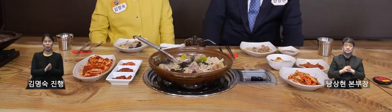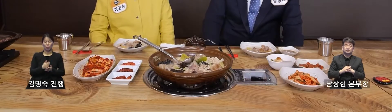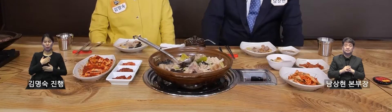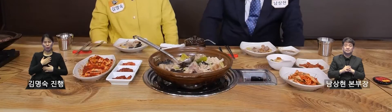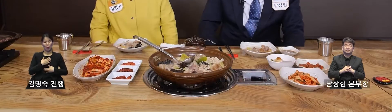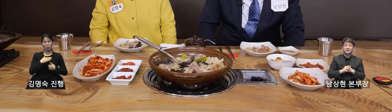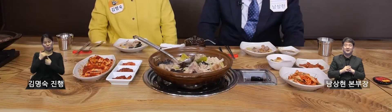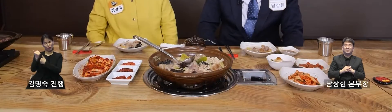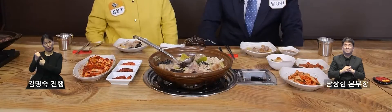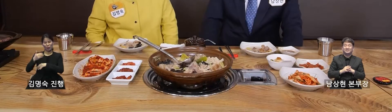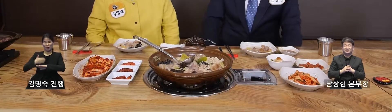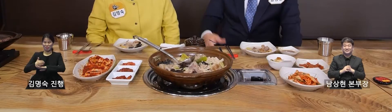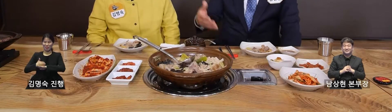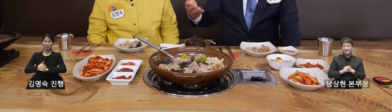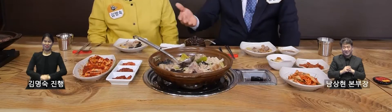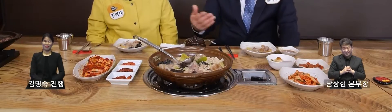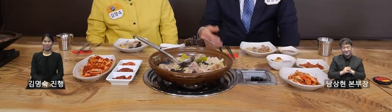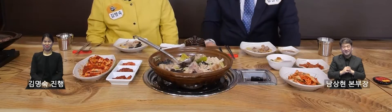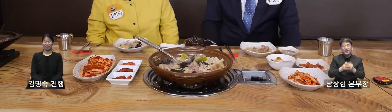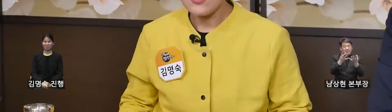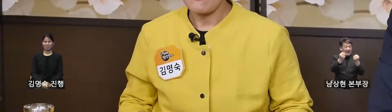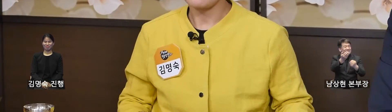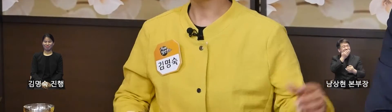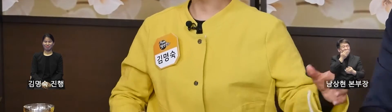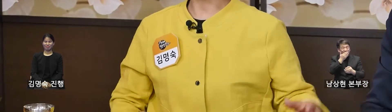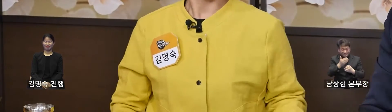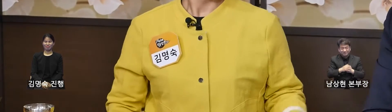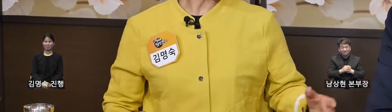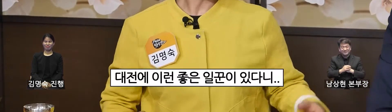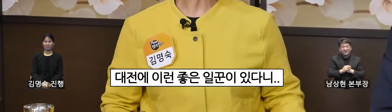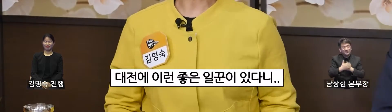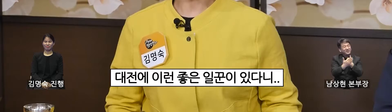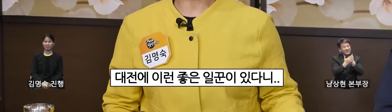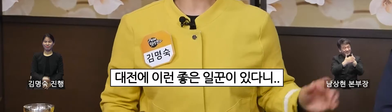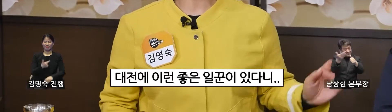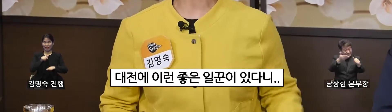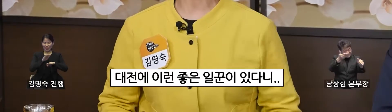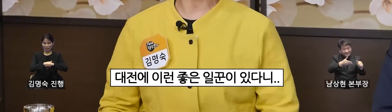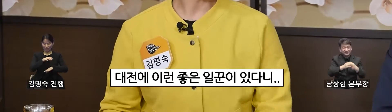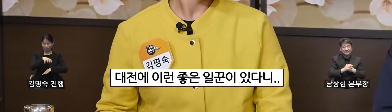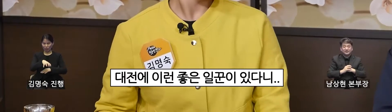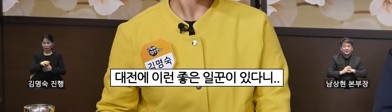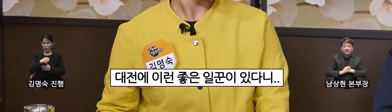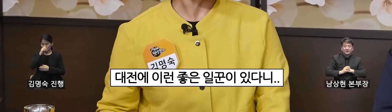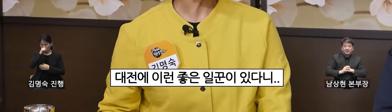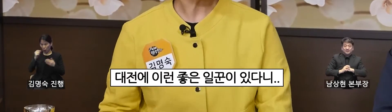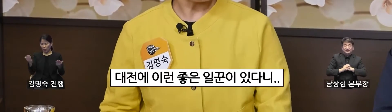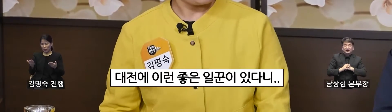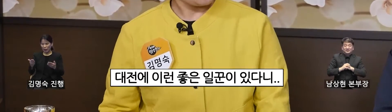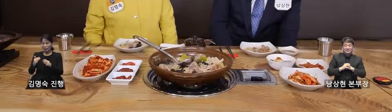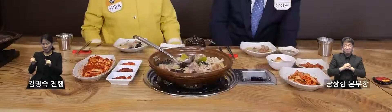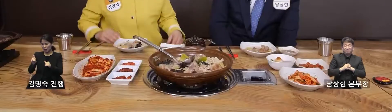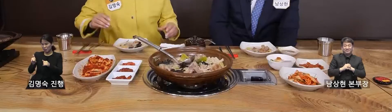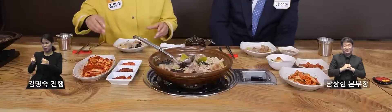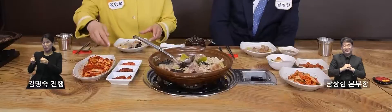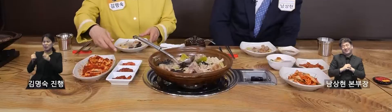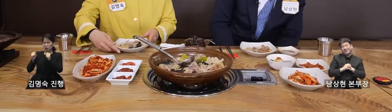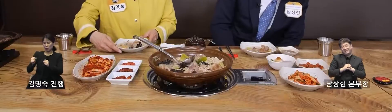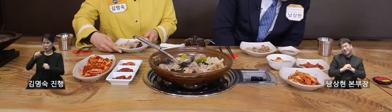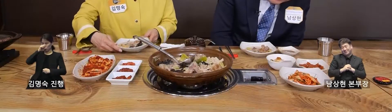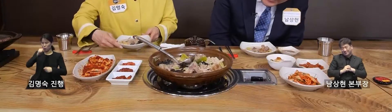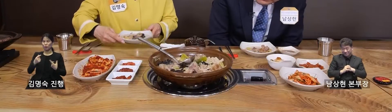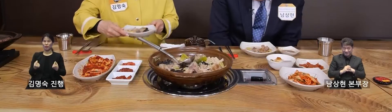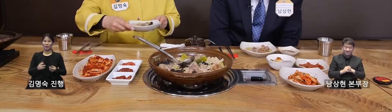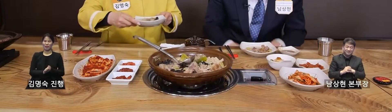불러주셔서 감사해요. 아유, 별 말씀을 해요. 많이 드시고 많이 도와주세요. 이게, 대전에 이렇게 좋은 일꾼이 있어서 참 좋네요. 자,